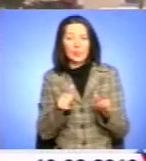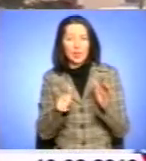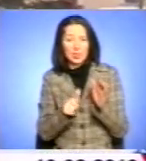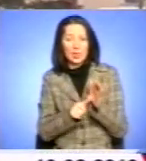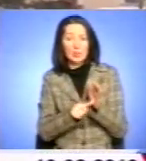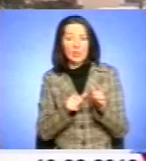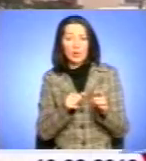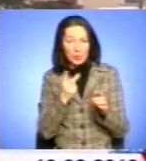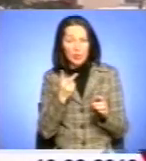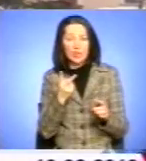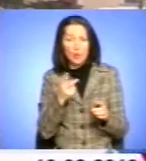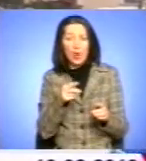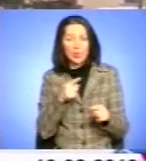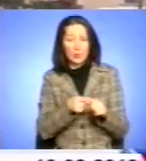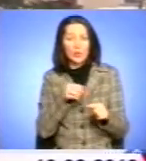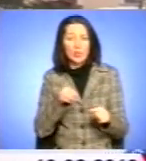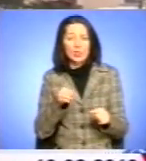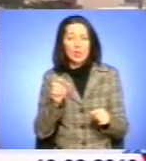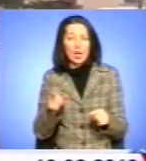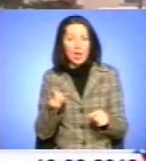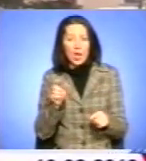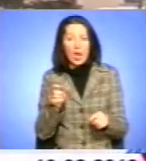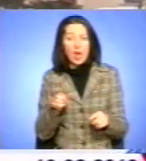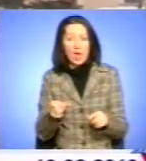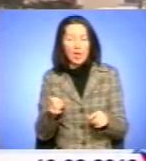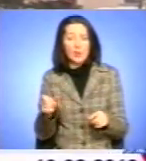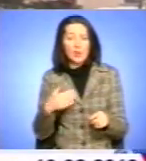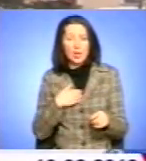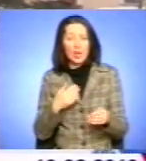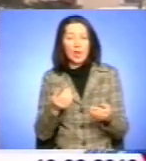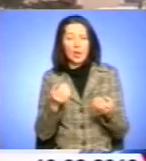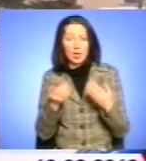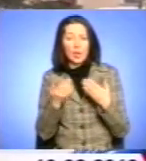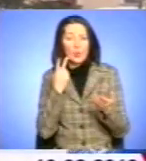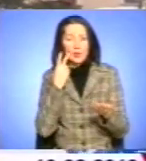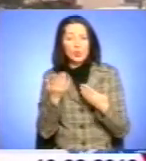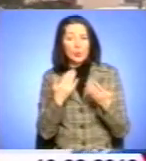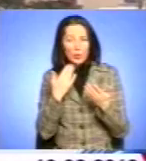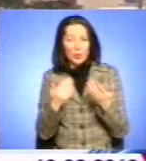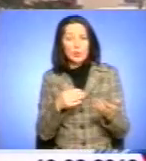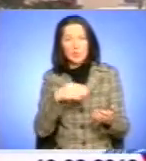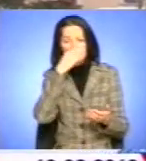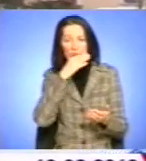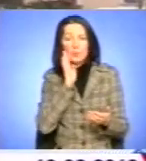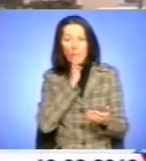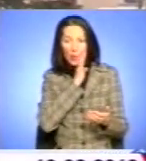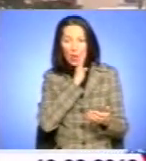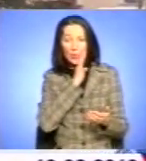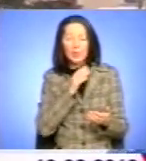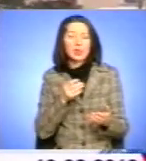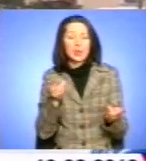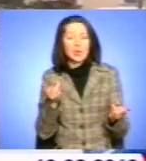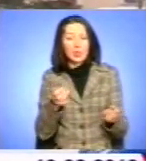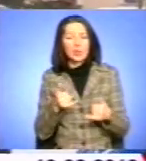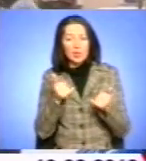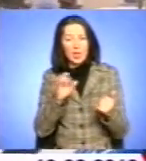і видно, що я от порівнюю, спілкуюсь з батьками, які мають просто дітей народжених. Звичайно, що на дитину дуже потрібно багато